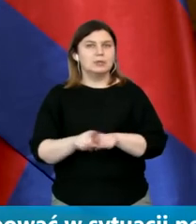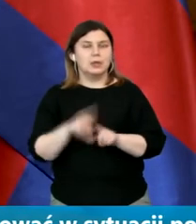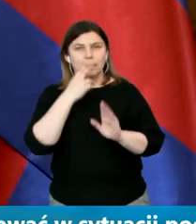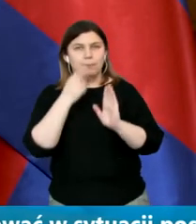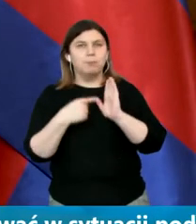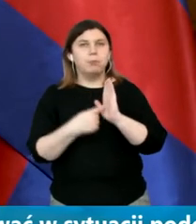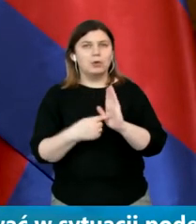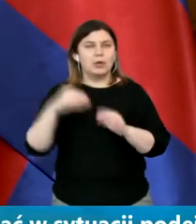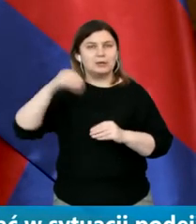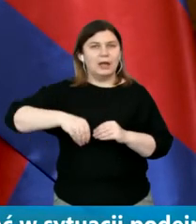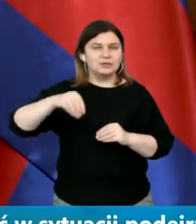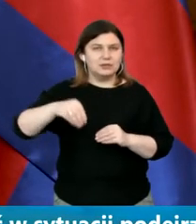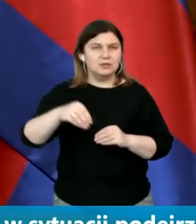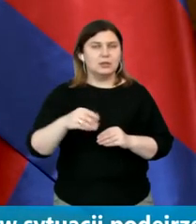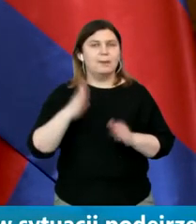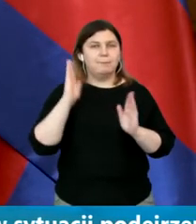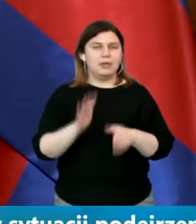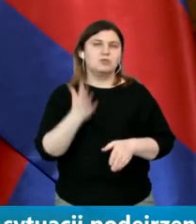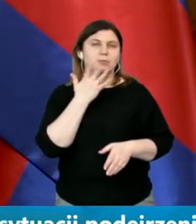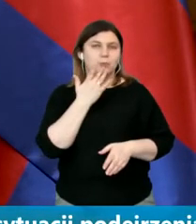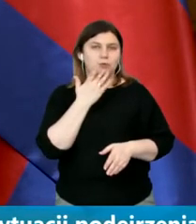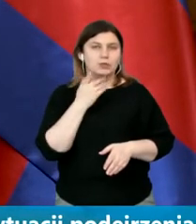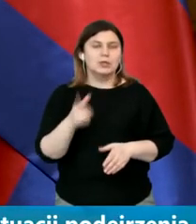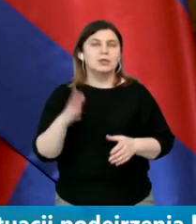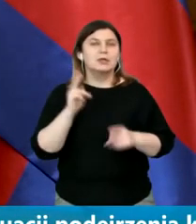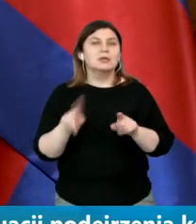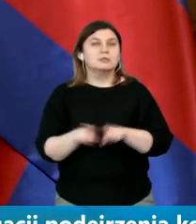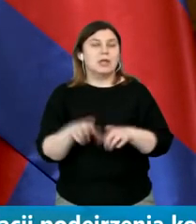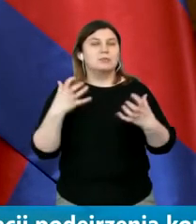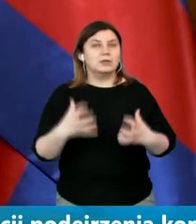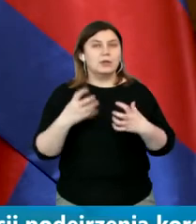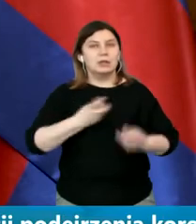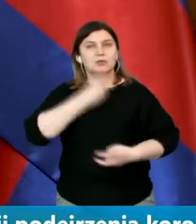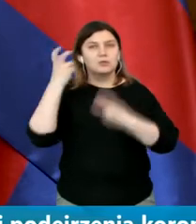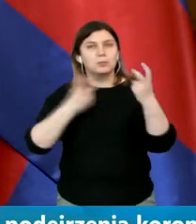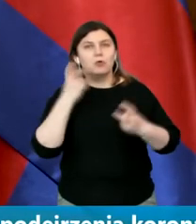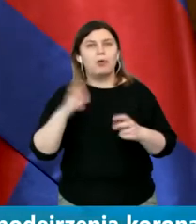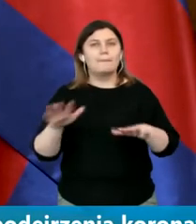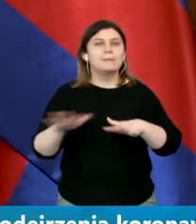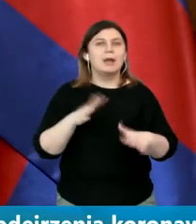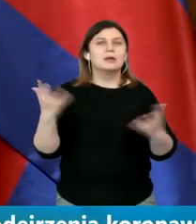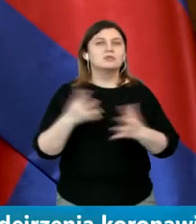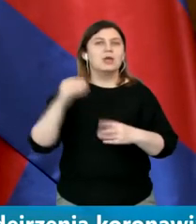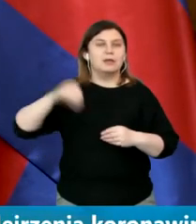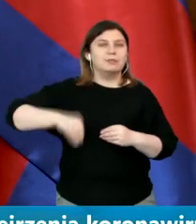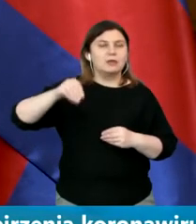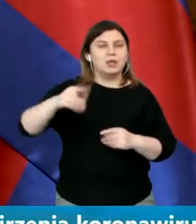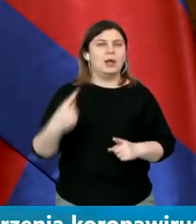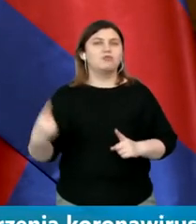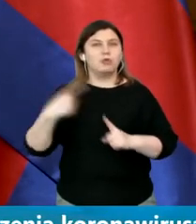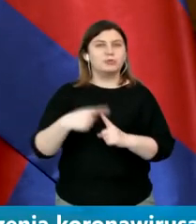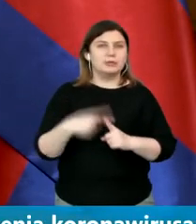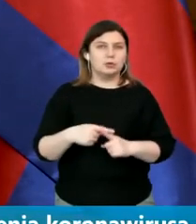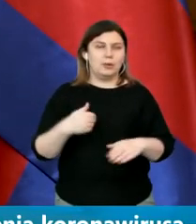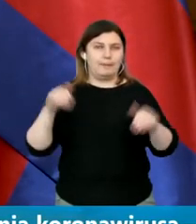te nasadzenia, będziemy też o nich mówili, też będziemy zachęcali do wspólnego poszukiwania miejsc, gdzie takie nasadzenia dodatkowe nawet mogą